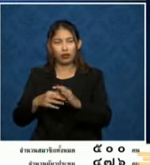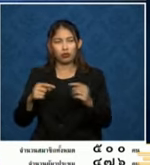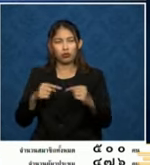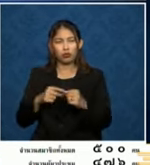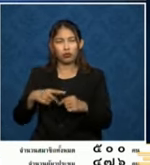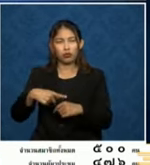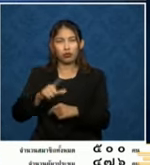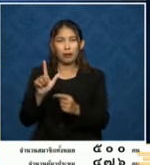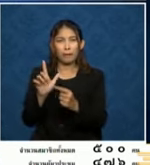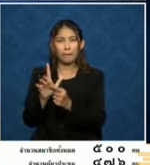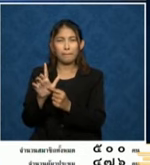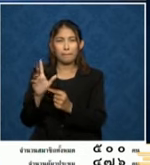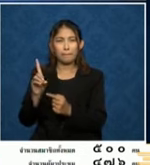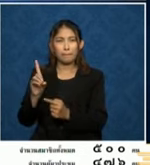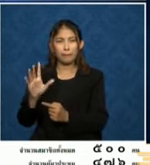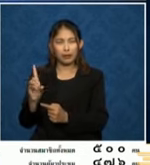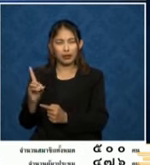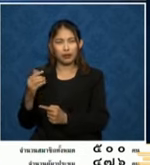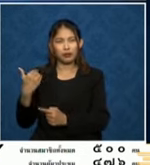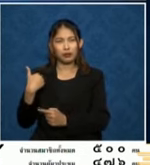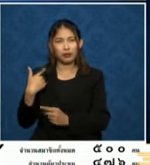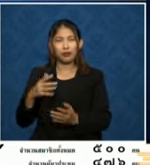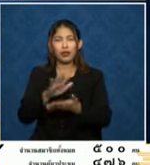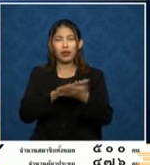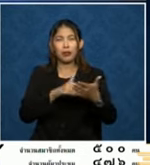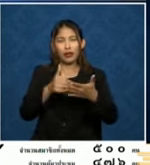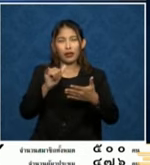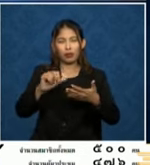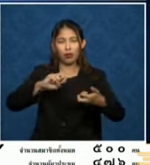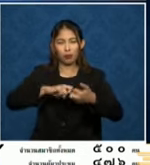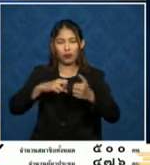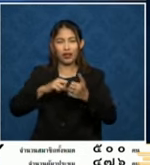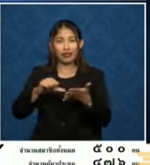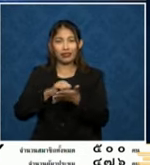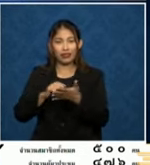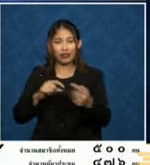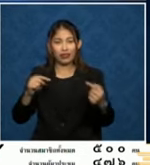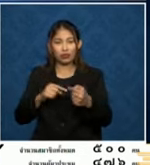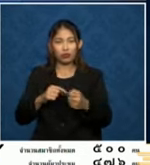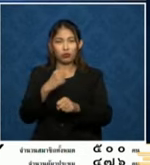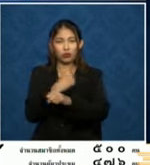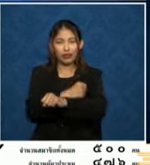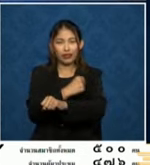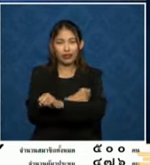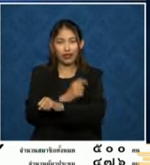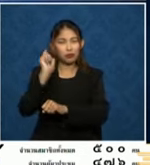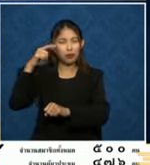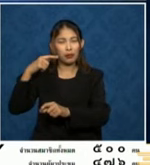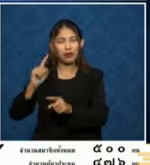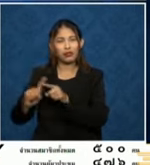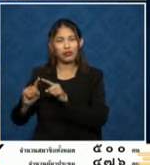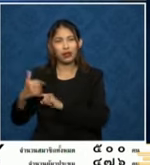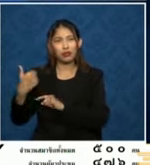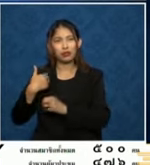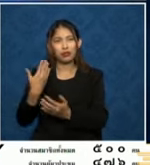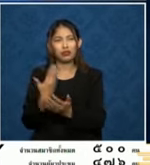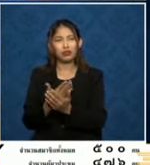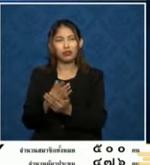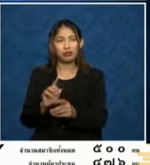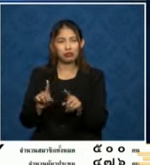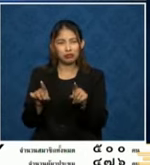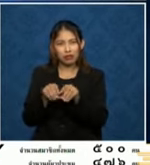ซึ่งเขามีการแผนยุทธศาสตร์ในการแก้ปัญหาแรงงานต่างด้าวและการค้ามนุษย์เนี่ยซึ่งประมาณ88ล้านบาทเท่ากับว่า